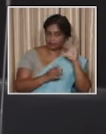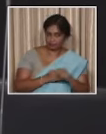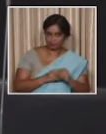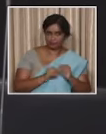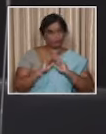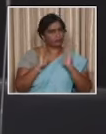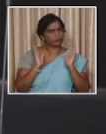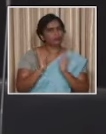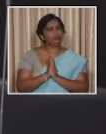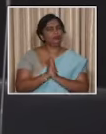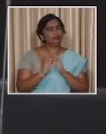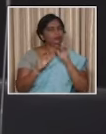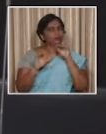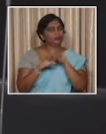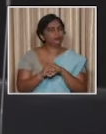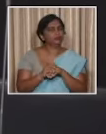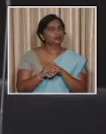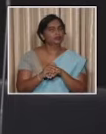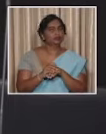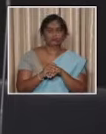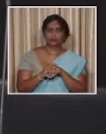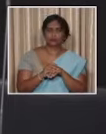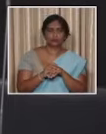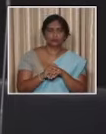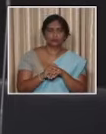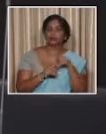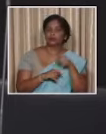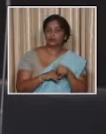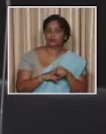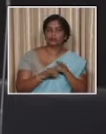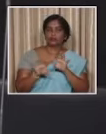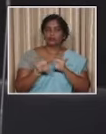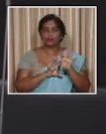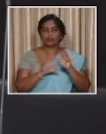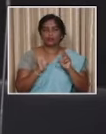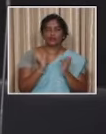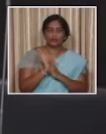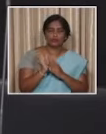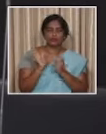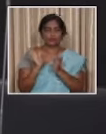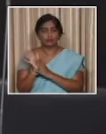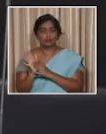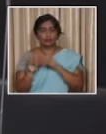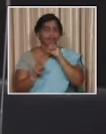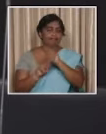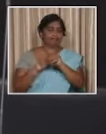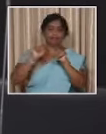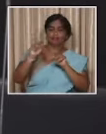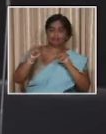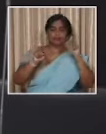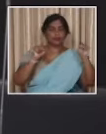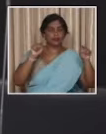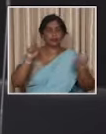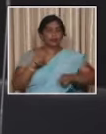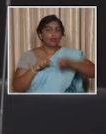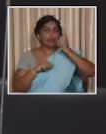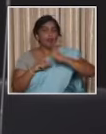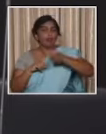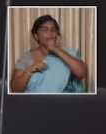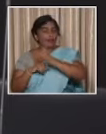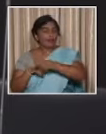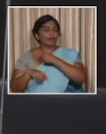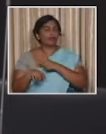මේ ඇතුලේ තියෙන තත්ත්වයේ තුල මේවා එක එක කමිටු වලට දාලා කමිටු තවේවට දාලා ඒවැය දෙන නිර්දේශ මත